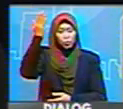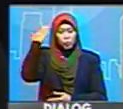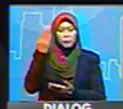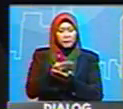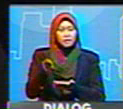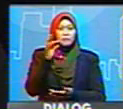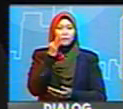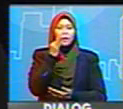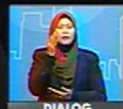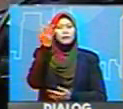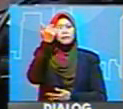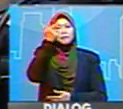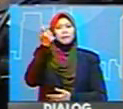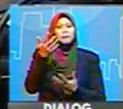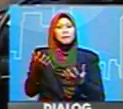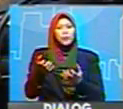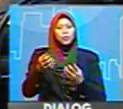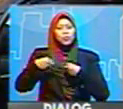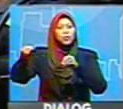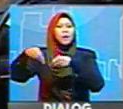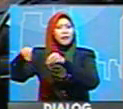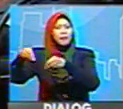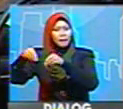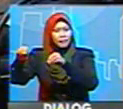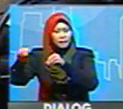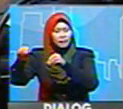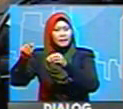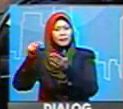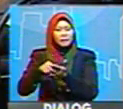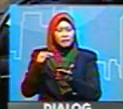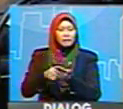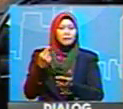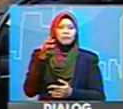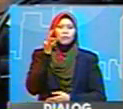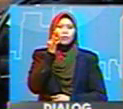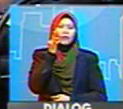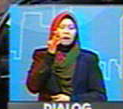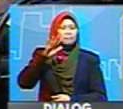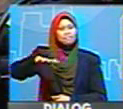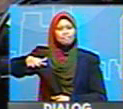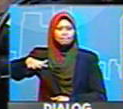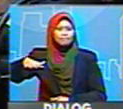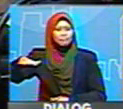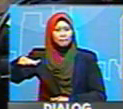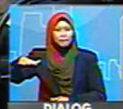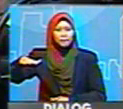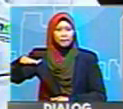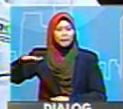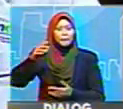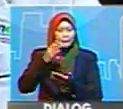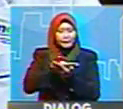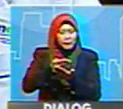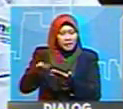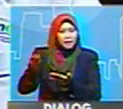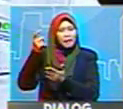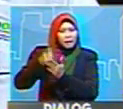kerana mereka nak pasarkan buah tersebut kadang-kadang Buahnya kualitinya agak kurang Jadi mereka beli dengan